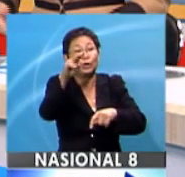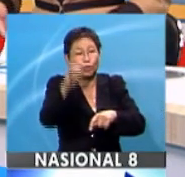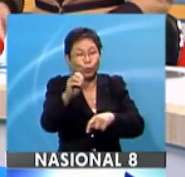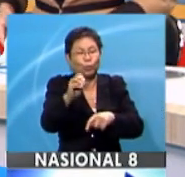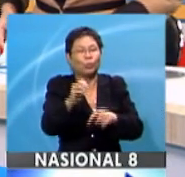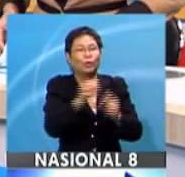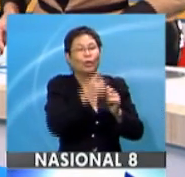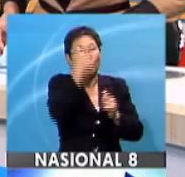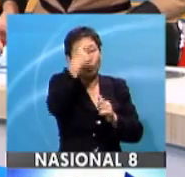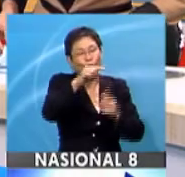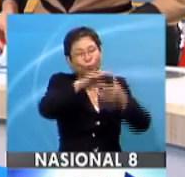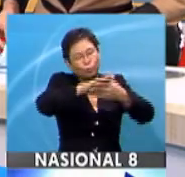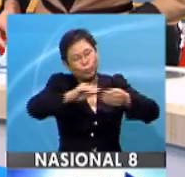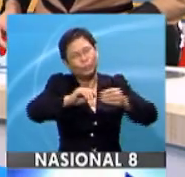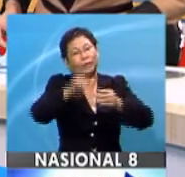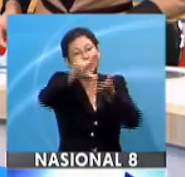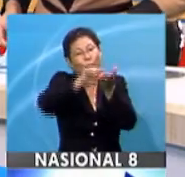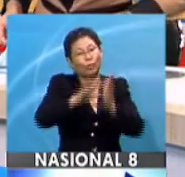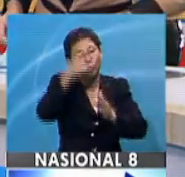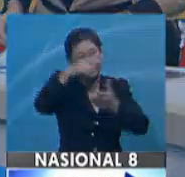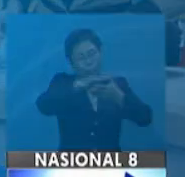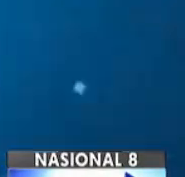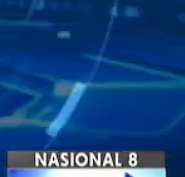Kadir untuk Butiran Lancut.